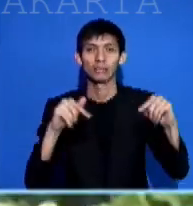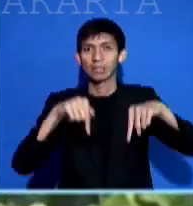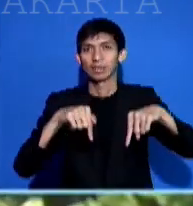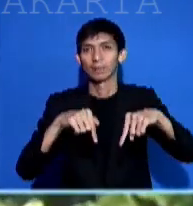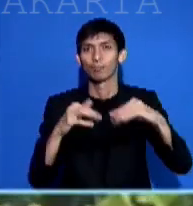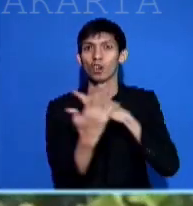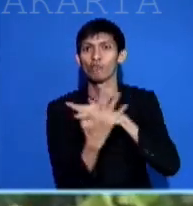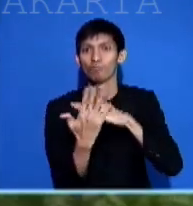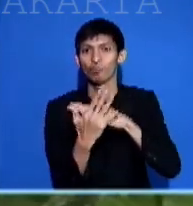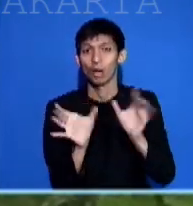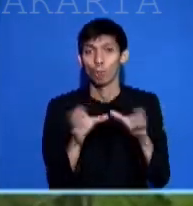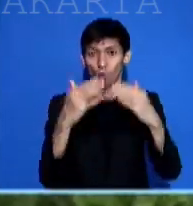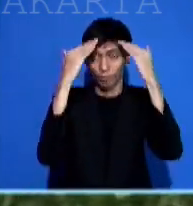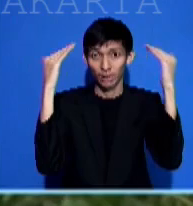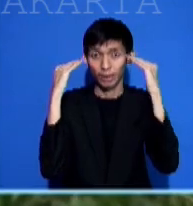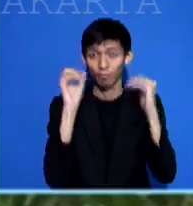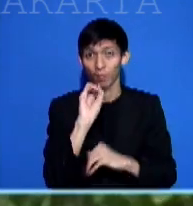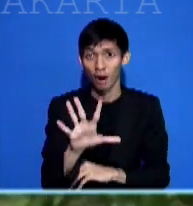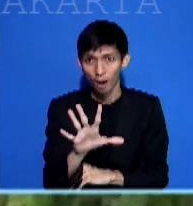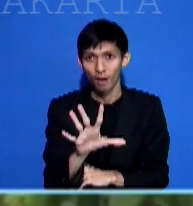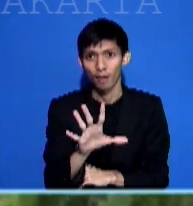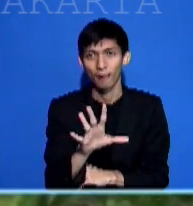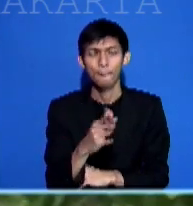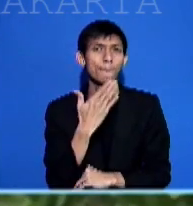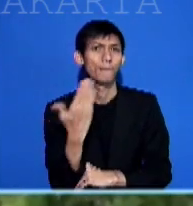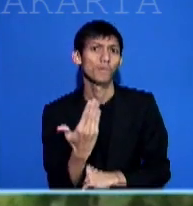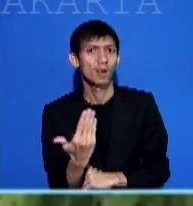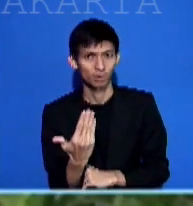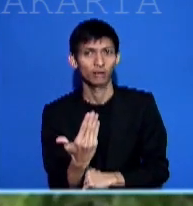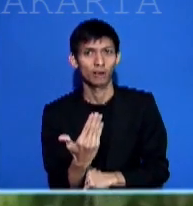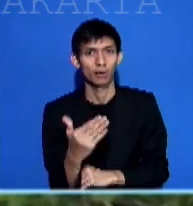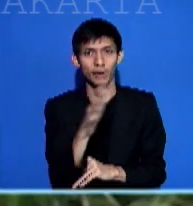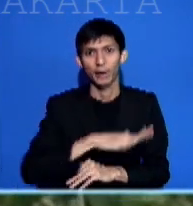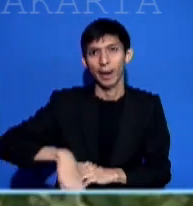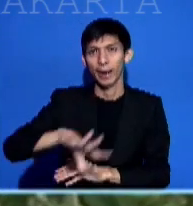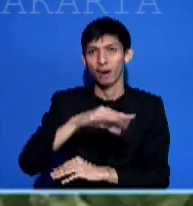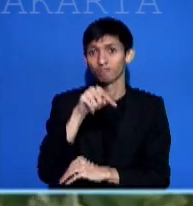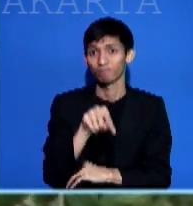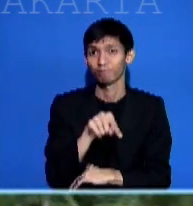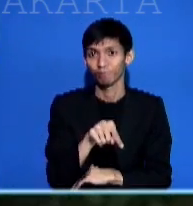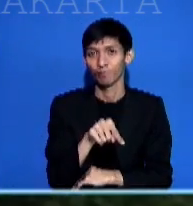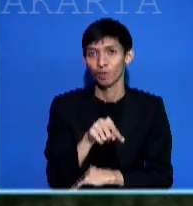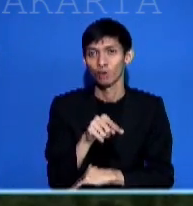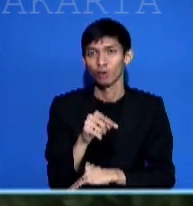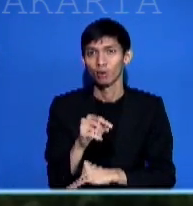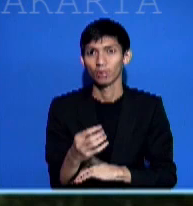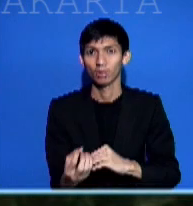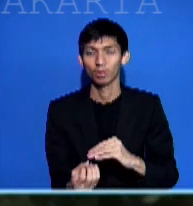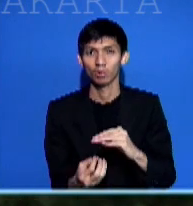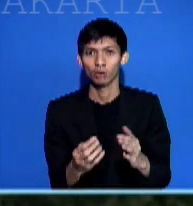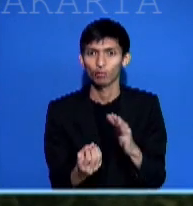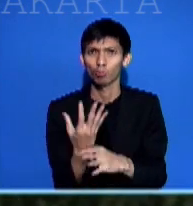kadang Jalan k sa ingangonten in supenging wados sumber pakan alamon pekskok